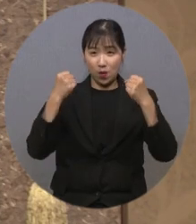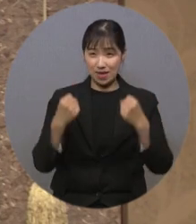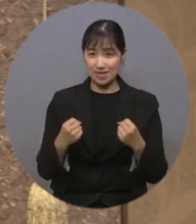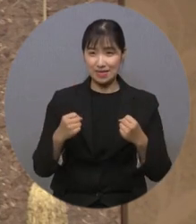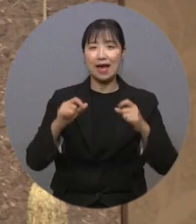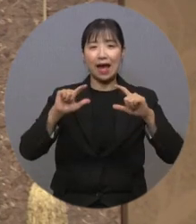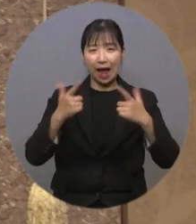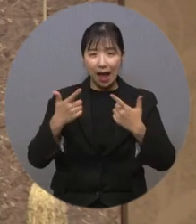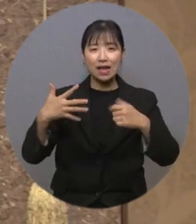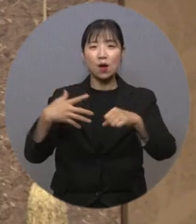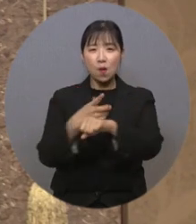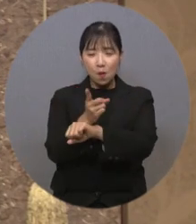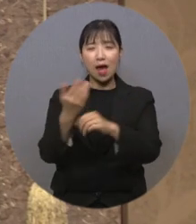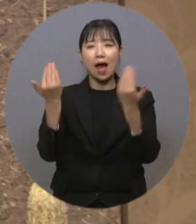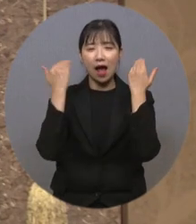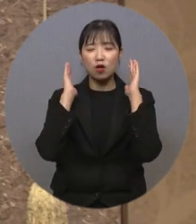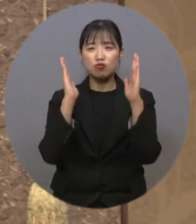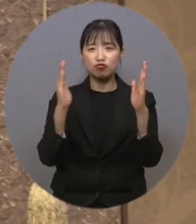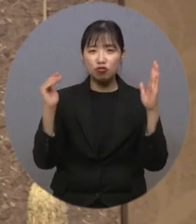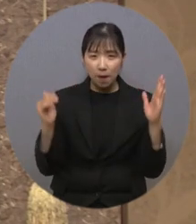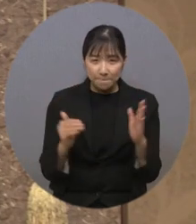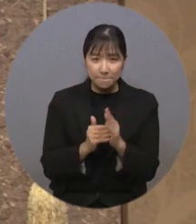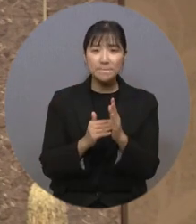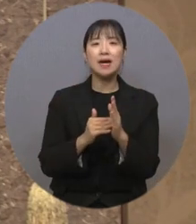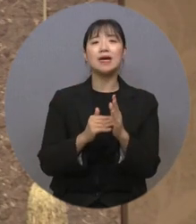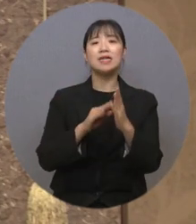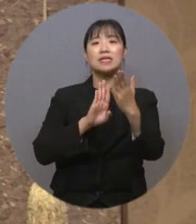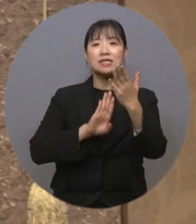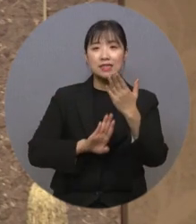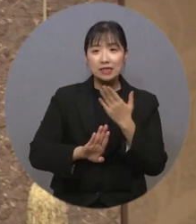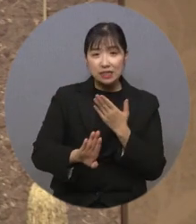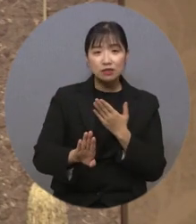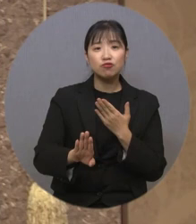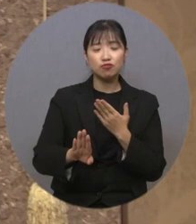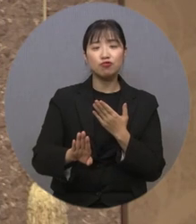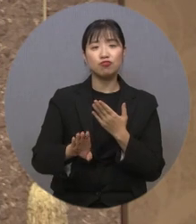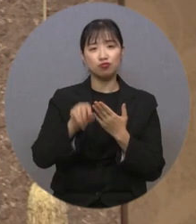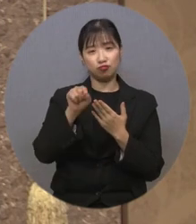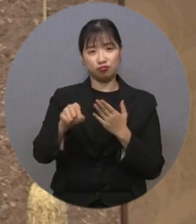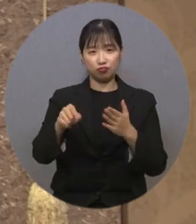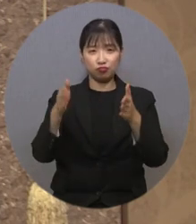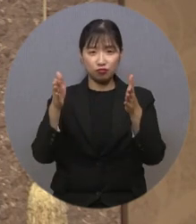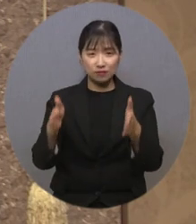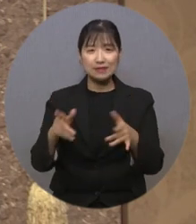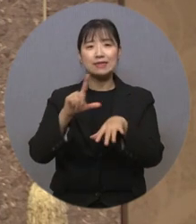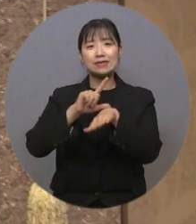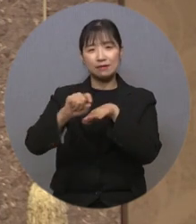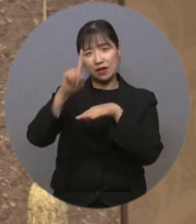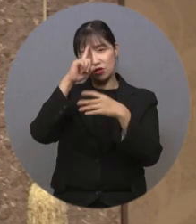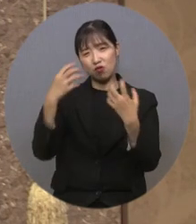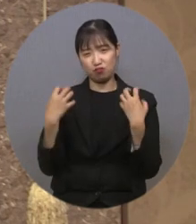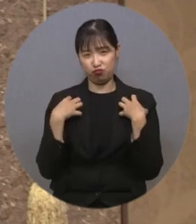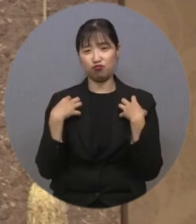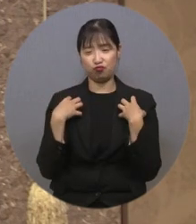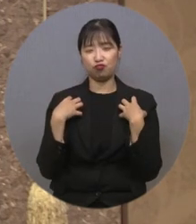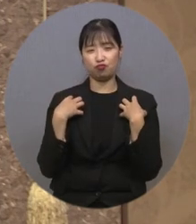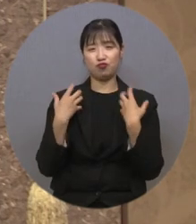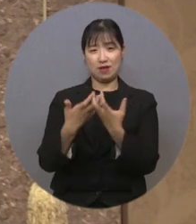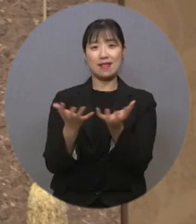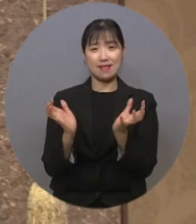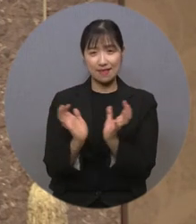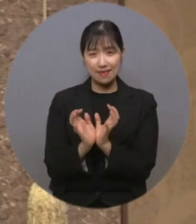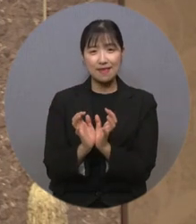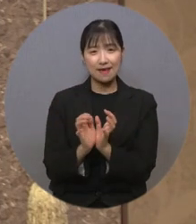시간이 아닌 학교 수업을 마친 그 일과 이후를 지방정부나 그러니까